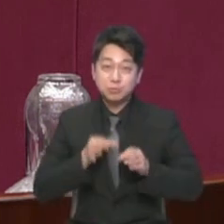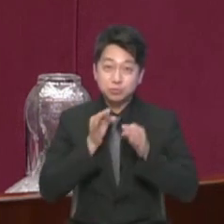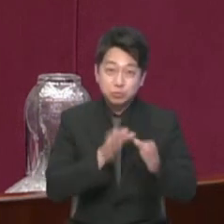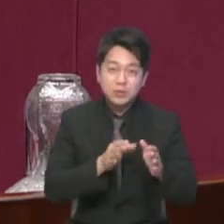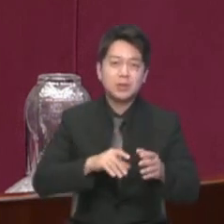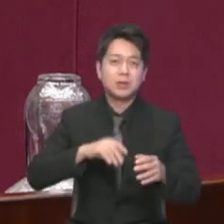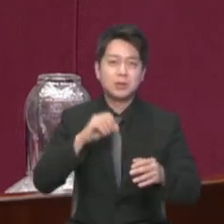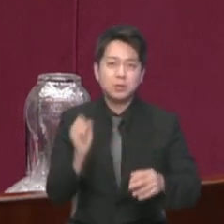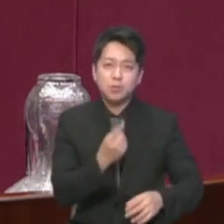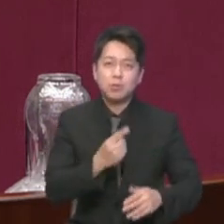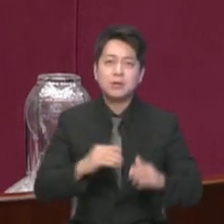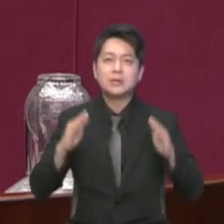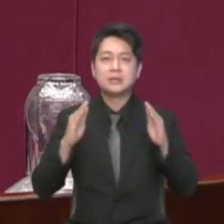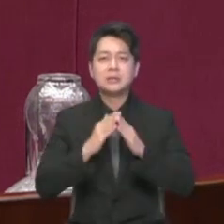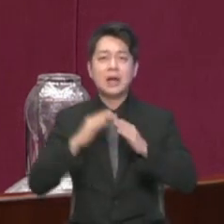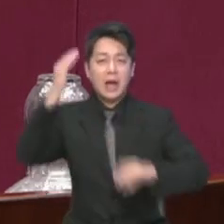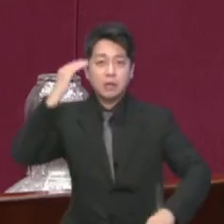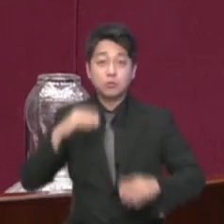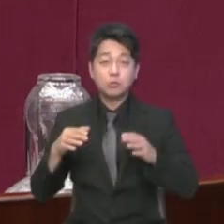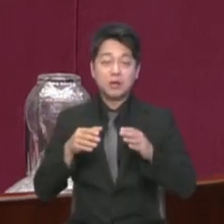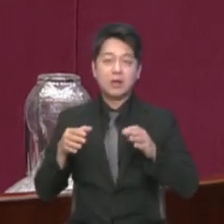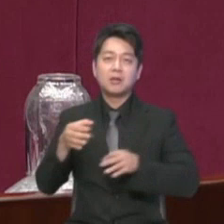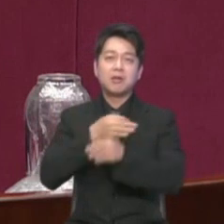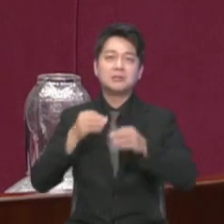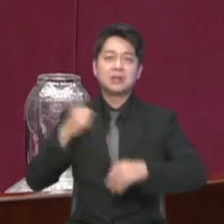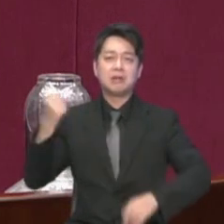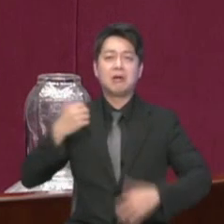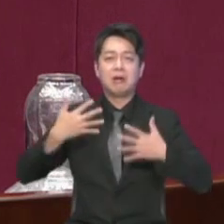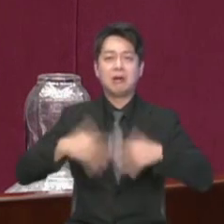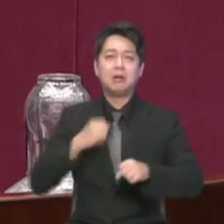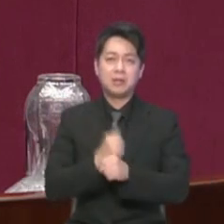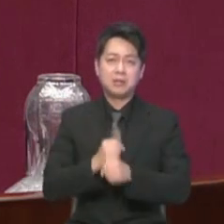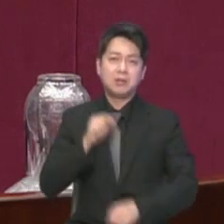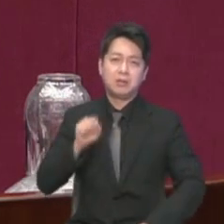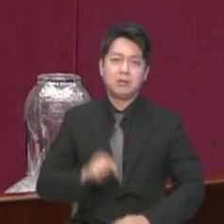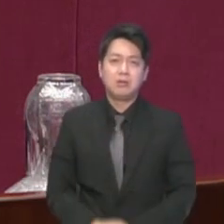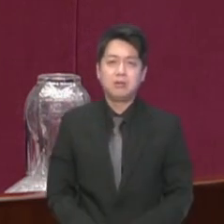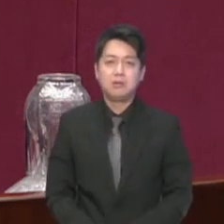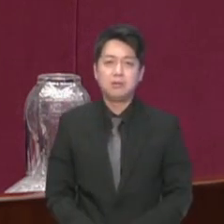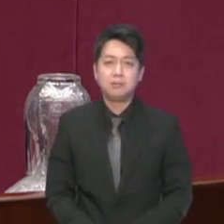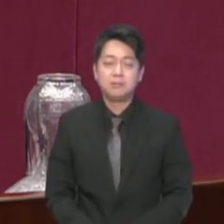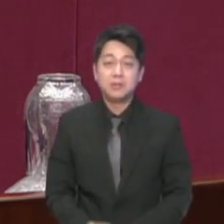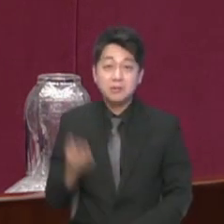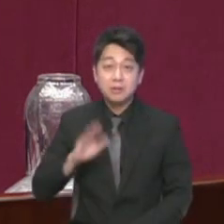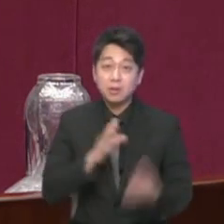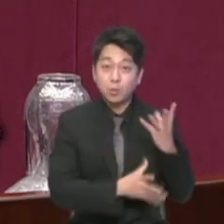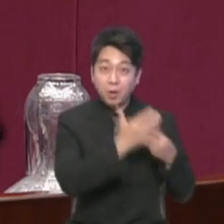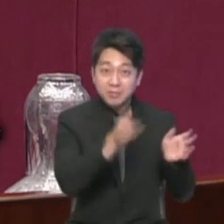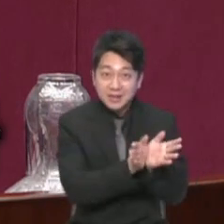떨어뜨리는 주범입니다. 더 이상 방치할 수 없습니다. 그러나 미래통합당은 이런 상황을 즐기고 있는